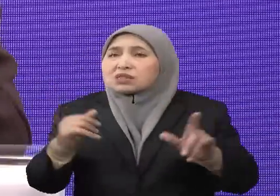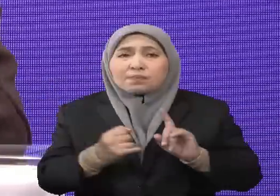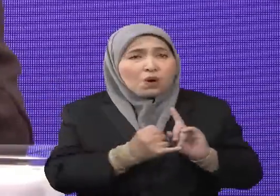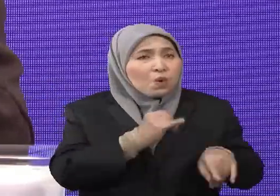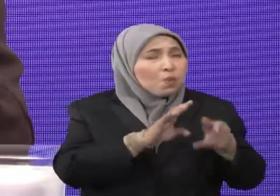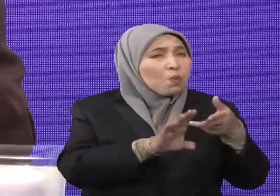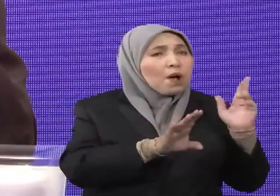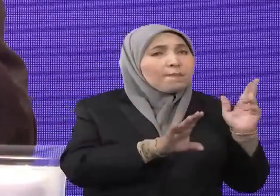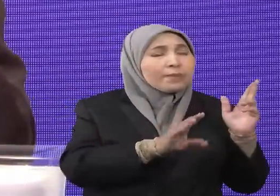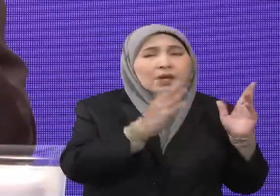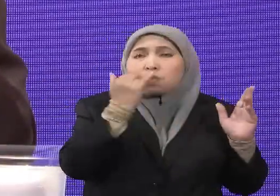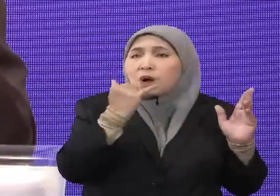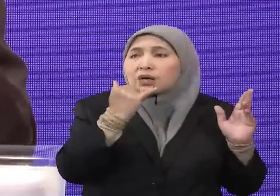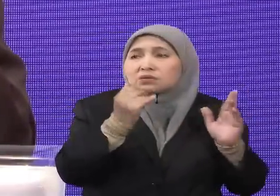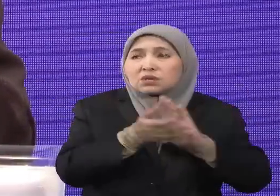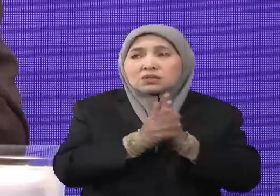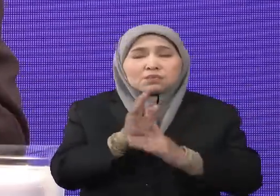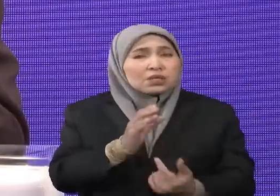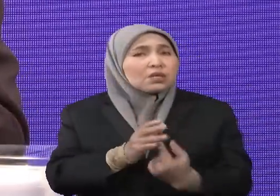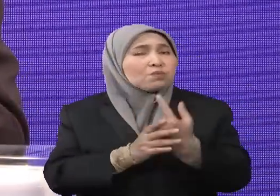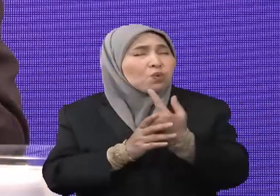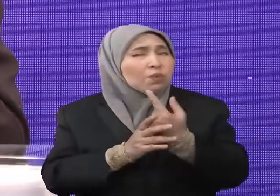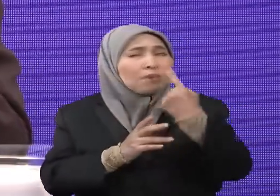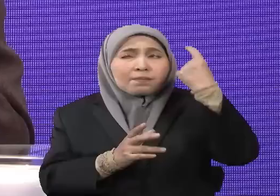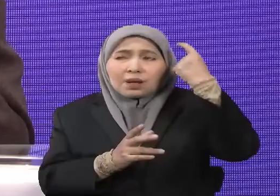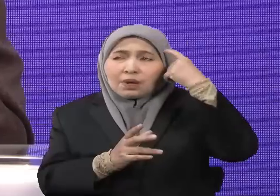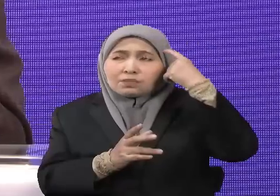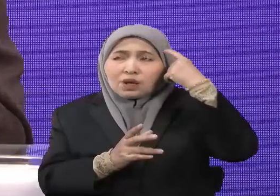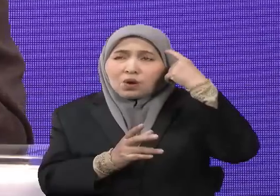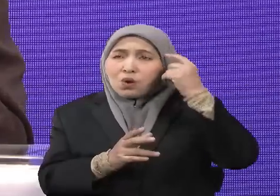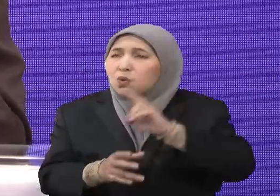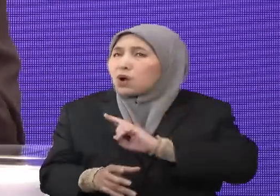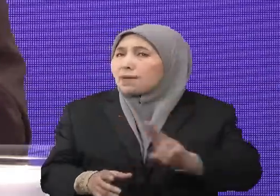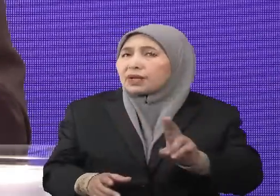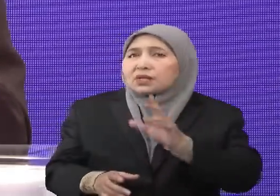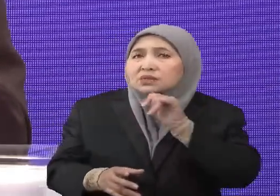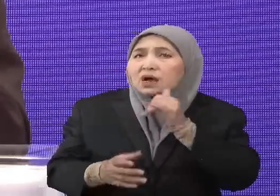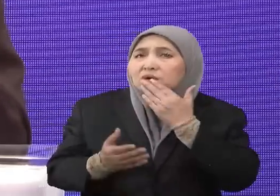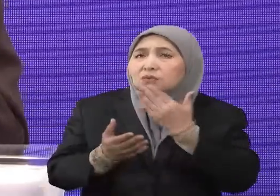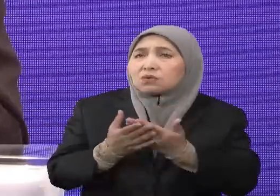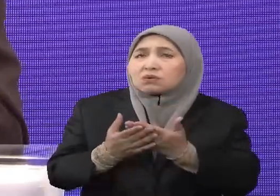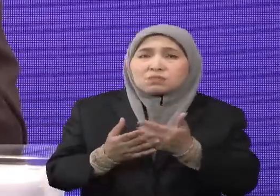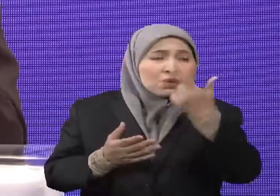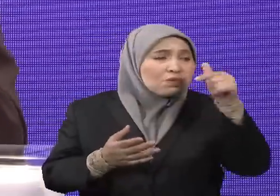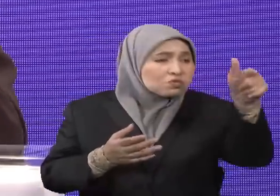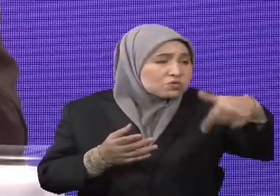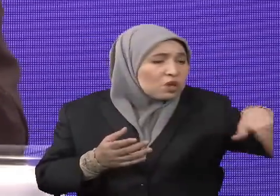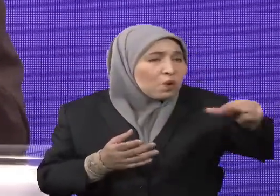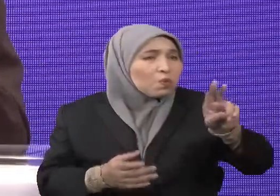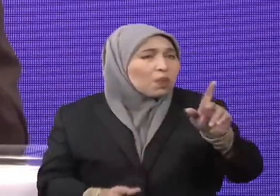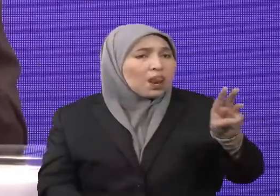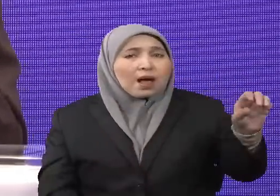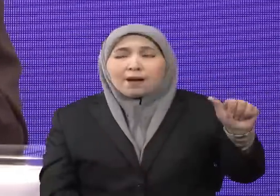Jadi mereka menimbulkan persepsi agama ini tidak bagus Sebab mereka ini ulama-ulama sepatu yang para ulama